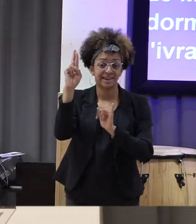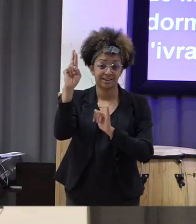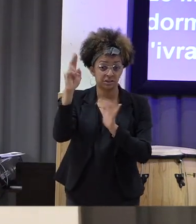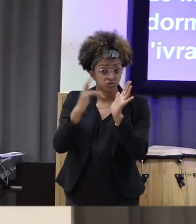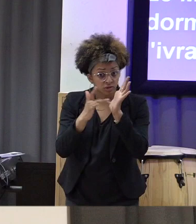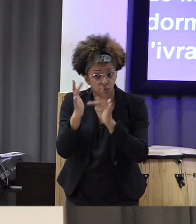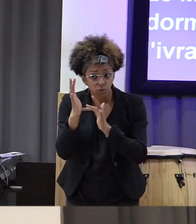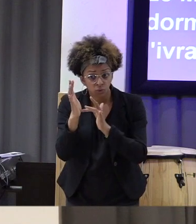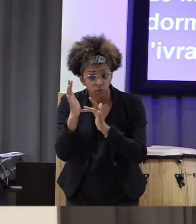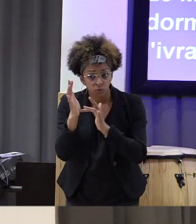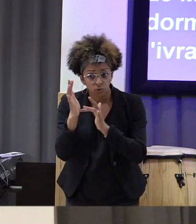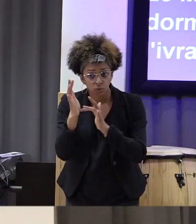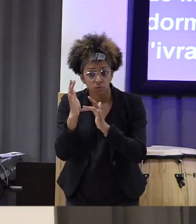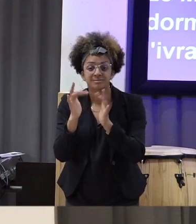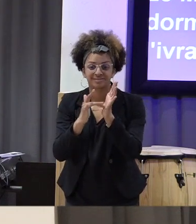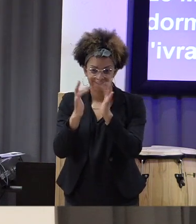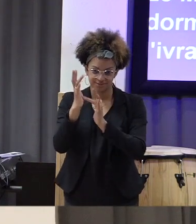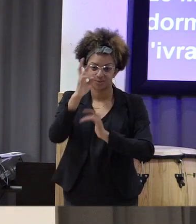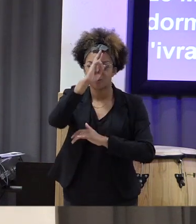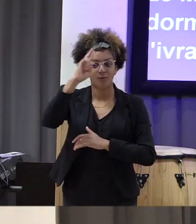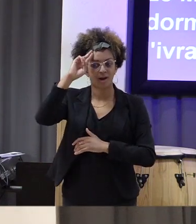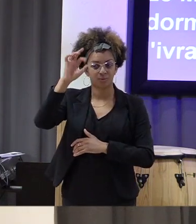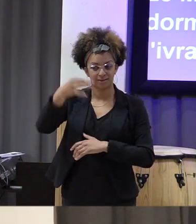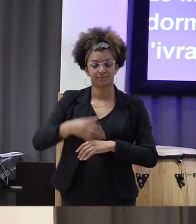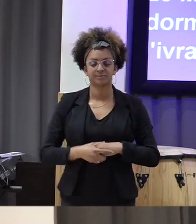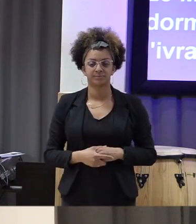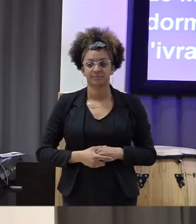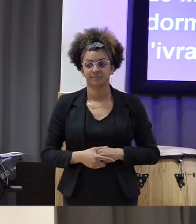Jésus-Christ est ce roi.